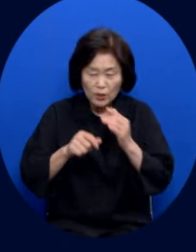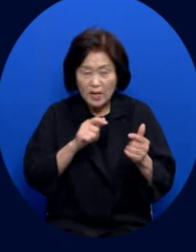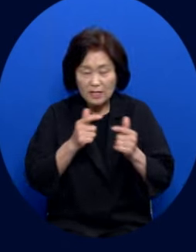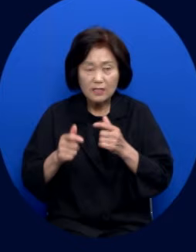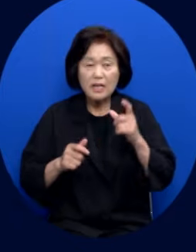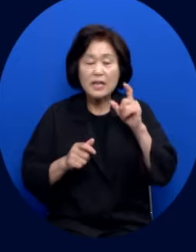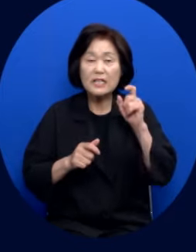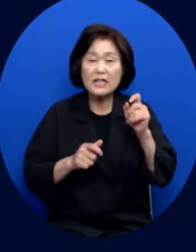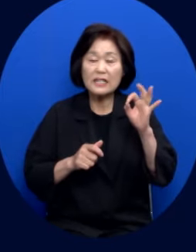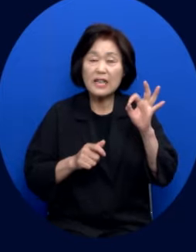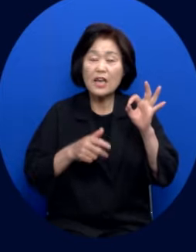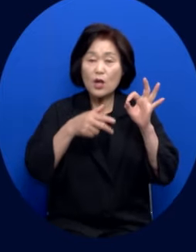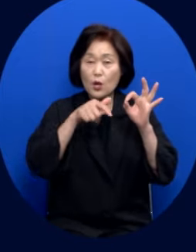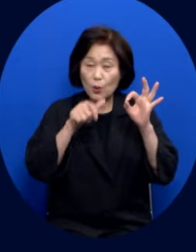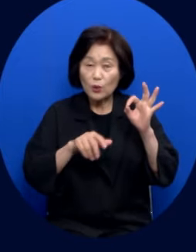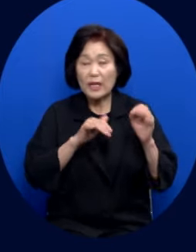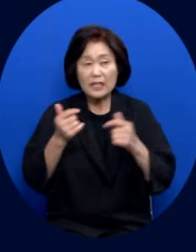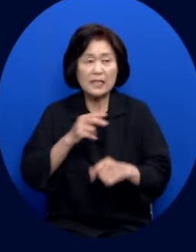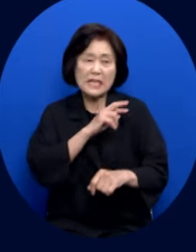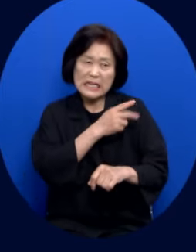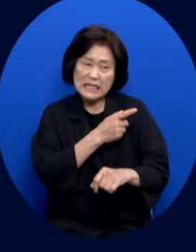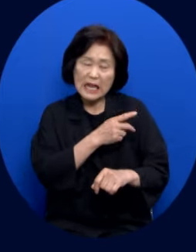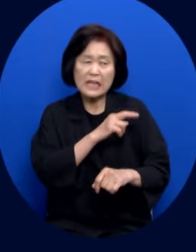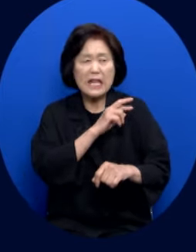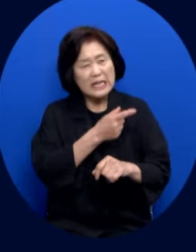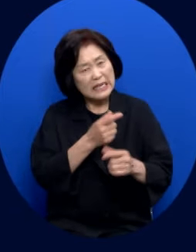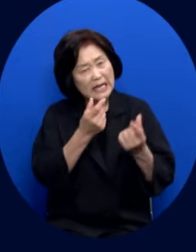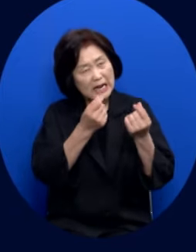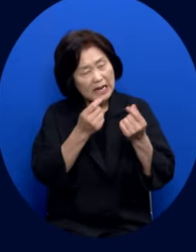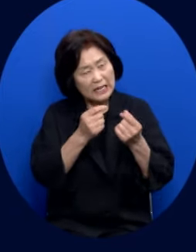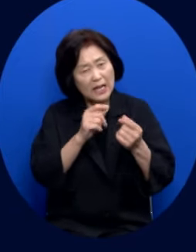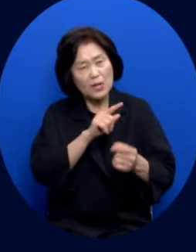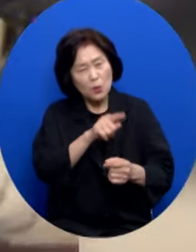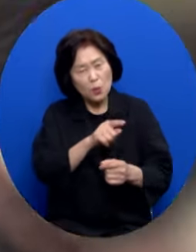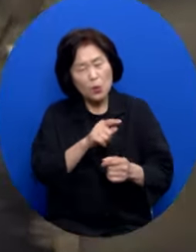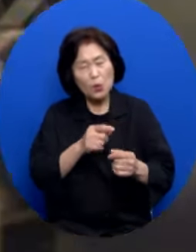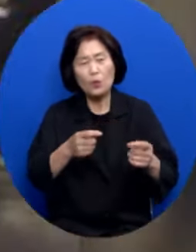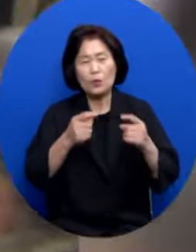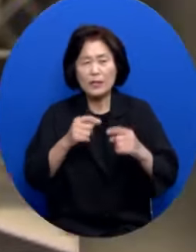2단 혹은 이단성 사이비성 운동 또는 참여 금지 등으로